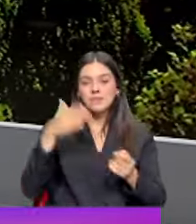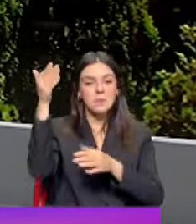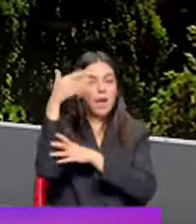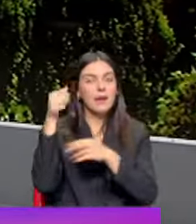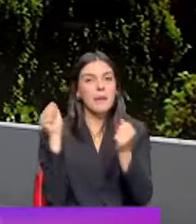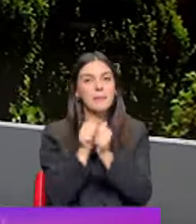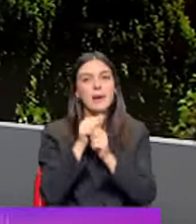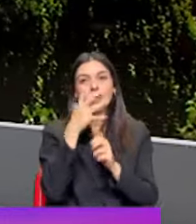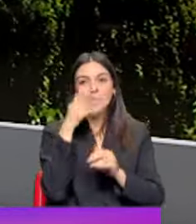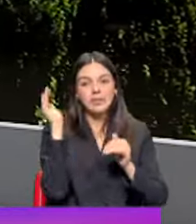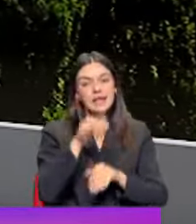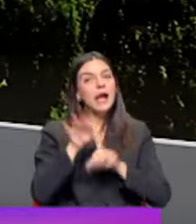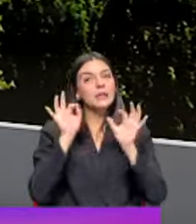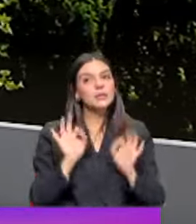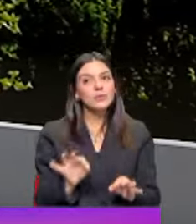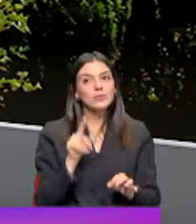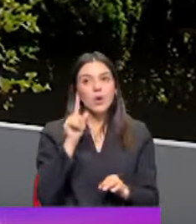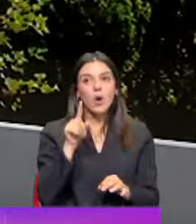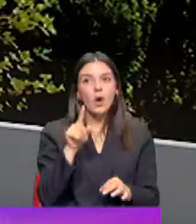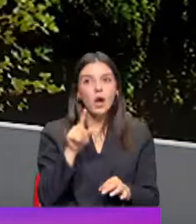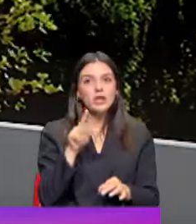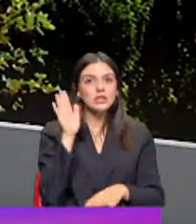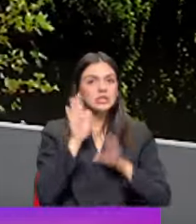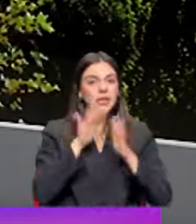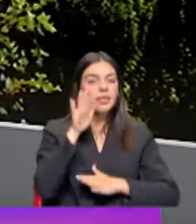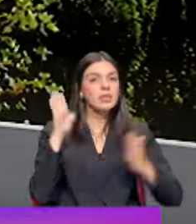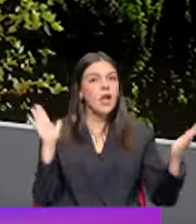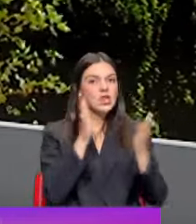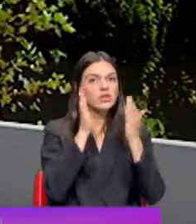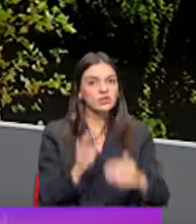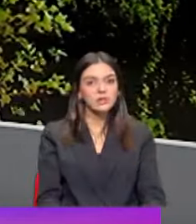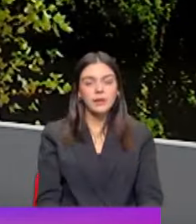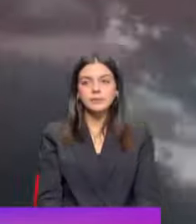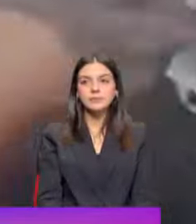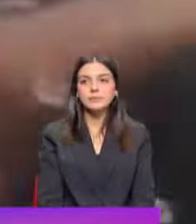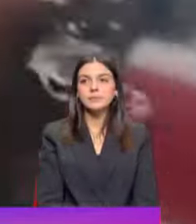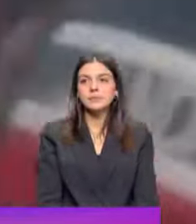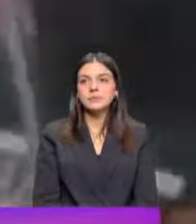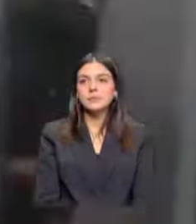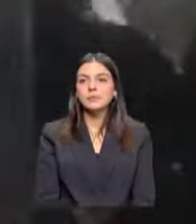bayraklarla nöbete geldikleri anda orantısız bir müdahaleyle karşılaştılar.